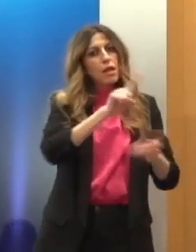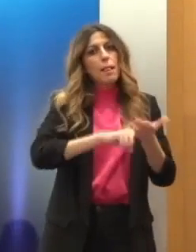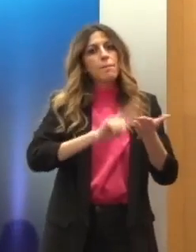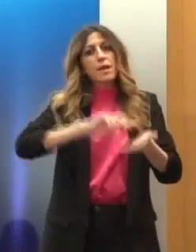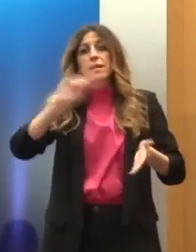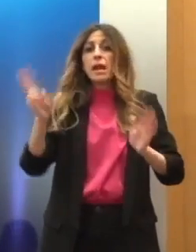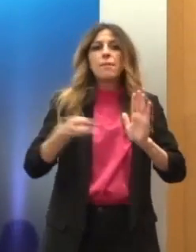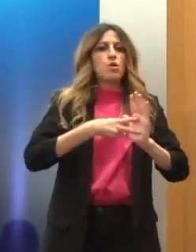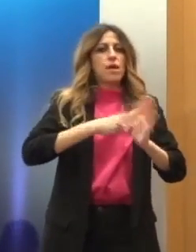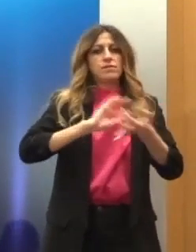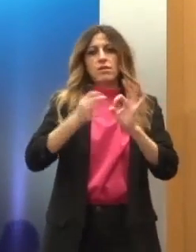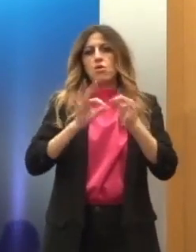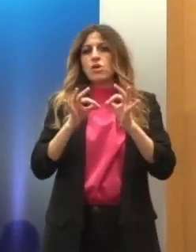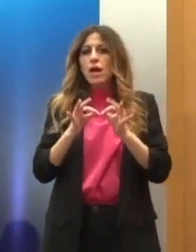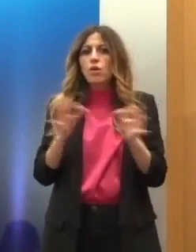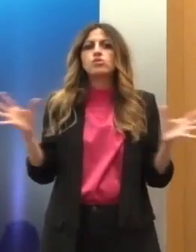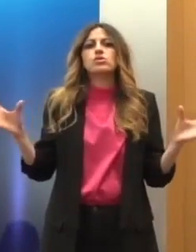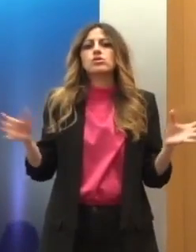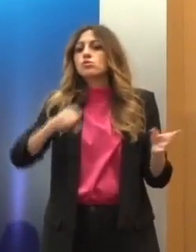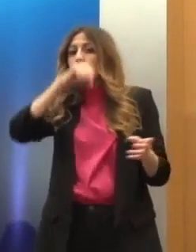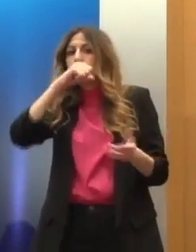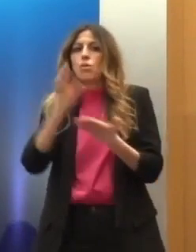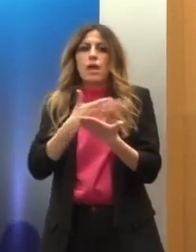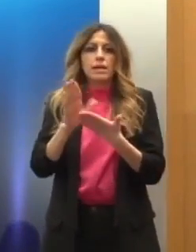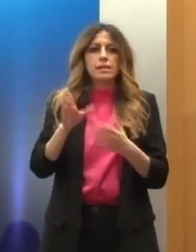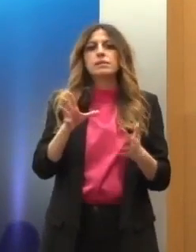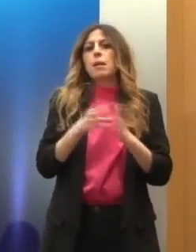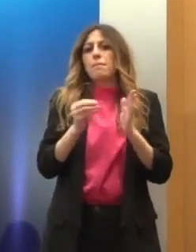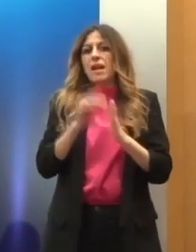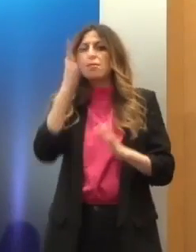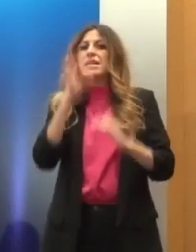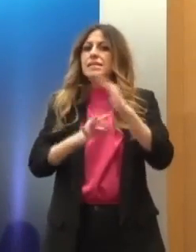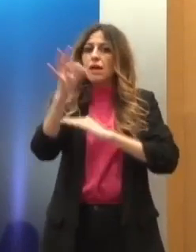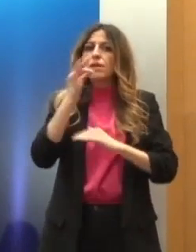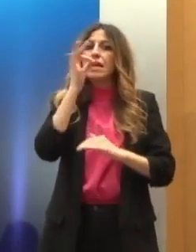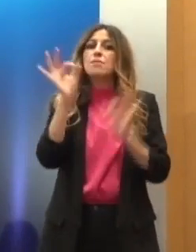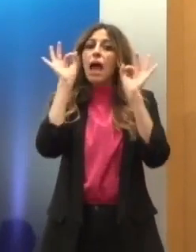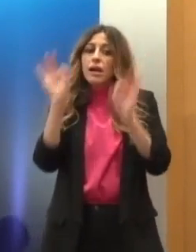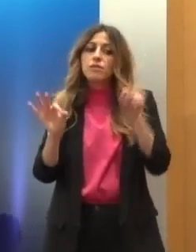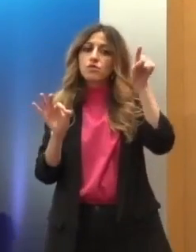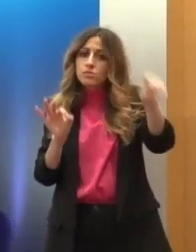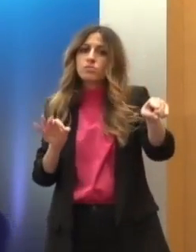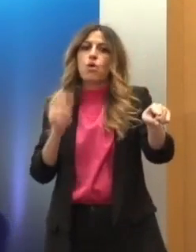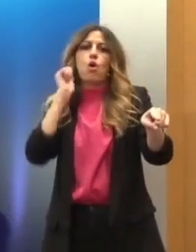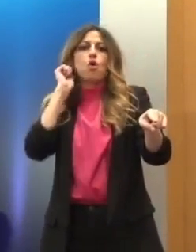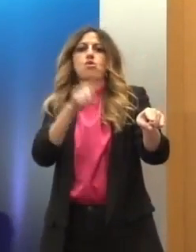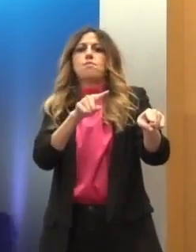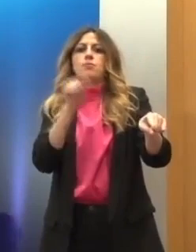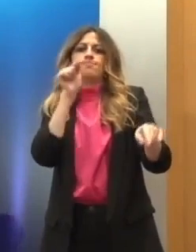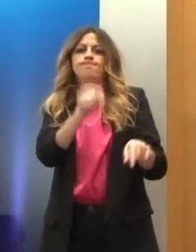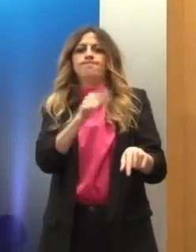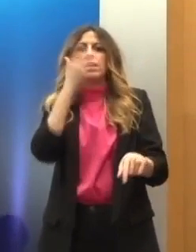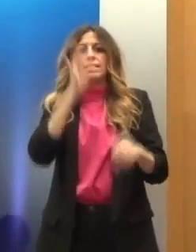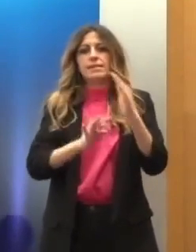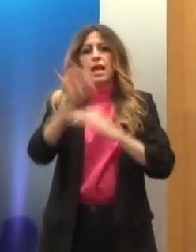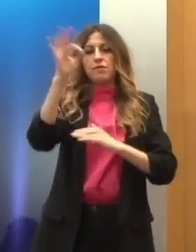οργανώσεις που προωθούν τις φυλετικές διακρίσεις, όπως τη Χρυσή Αυγή, κατονομάζοντάς την. Η απάντηση της χώρας ήταν ότι